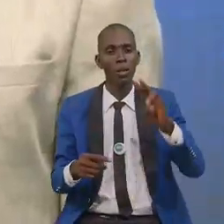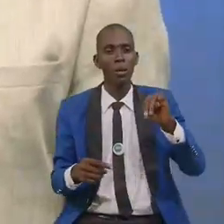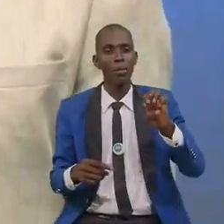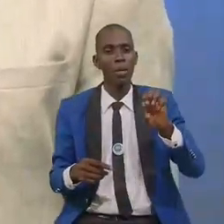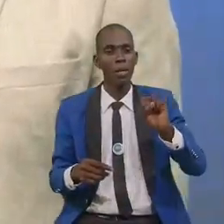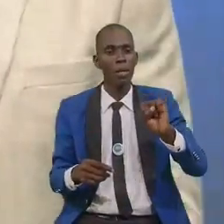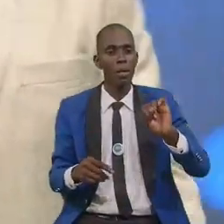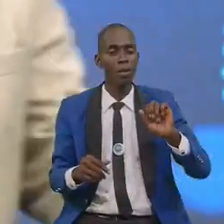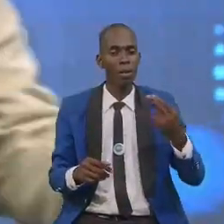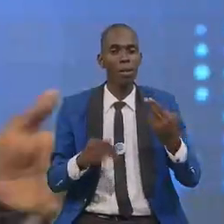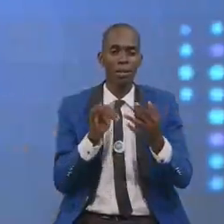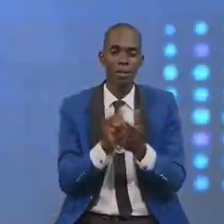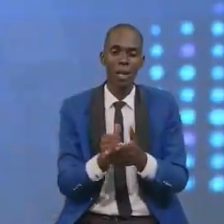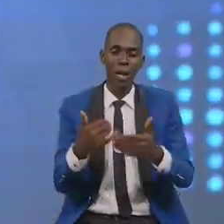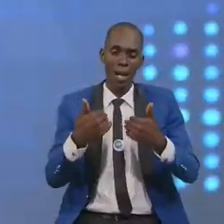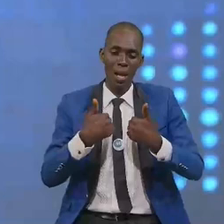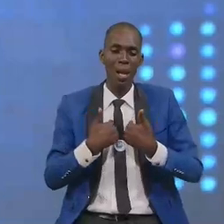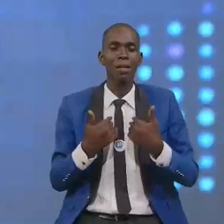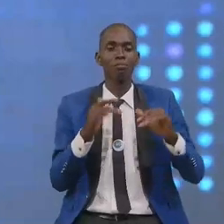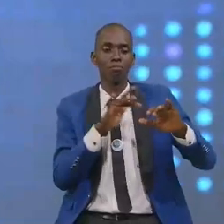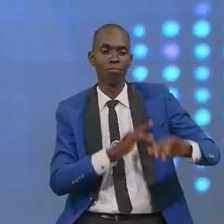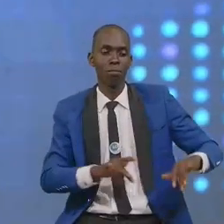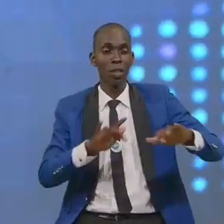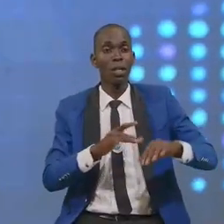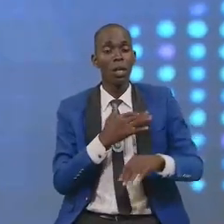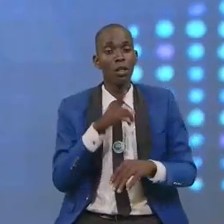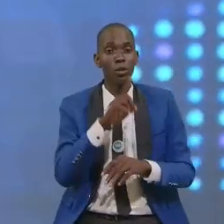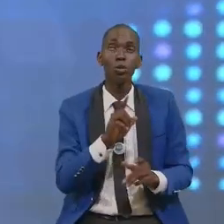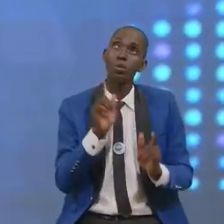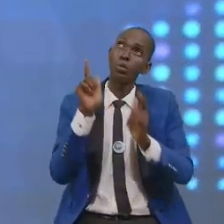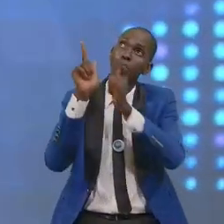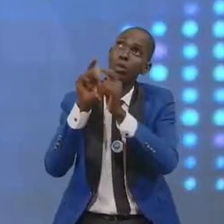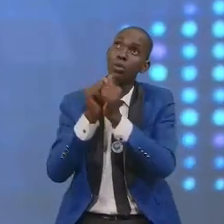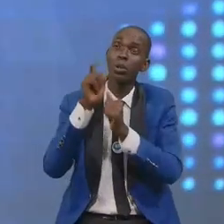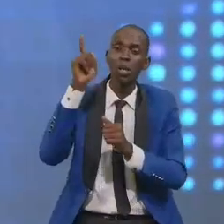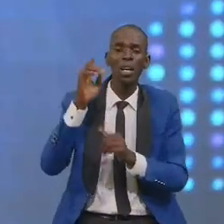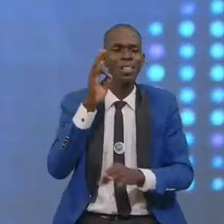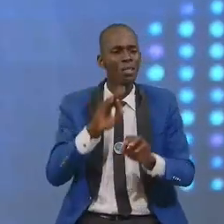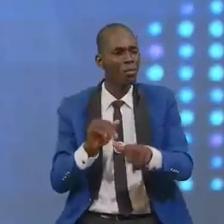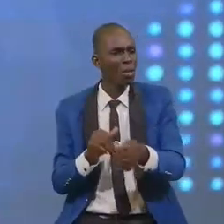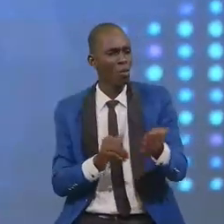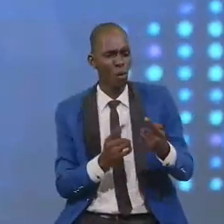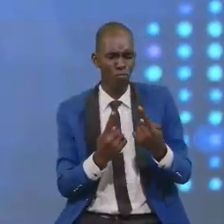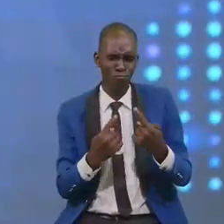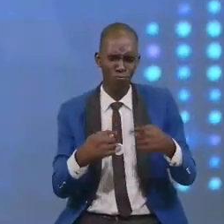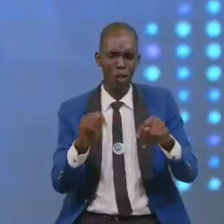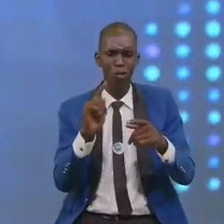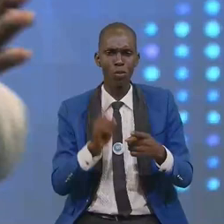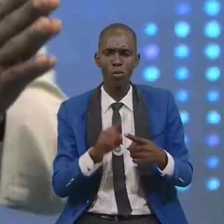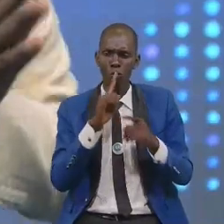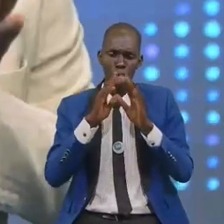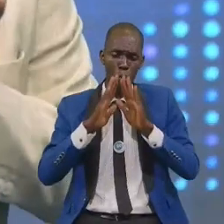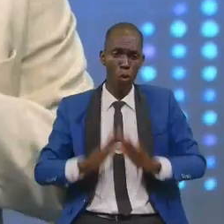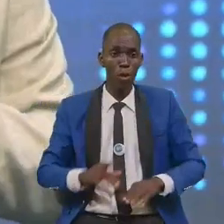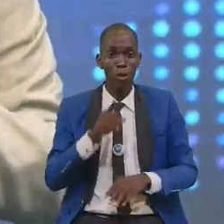qui a la miséricorde tu viens à lui et si quelqu'un essaie de faire